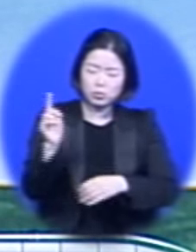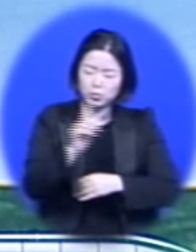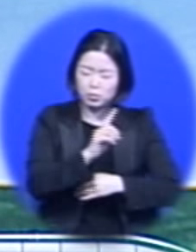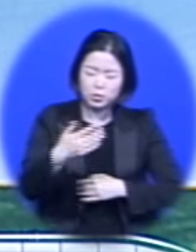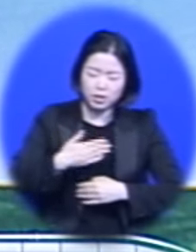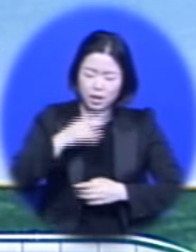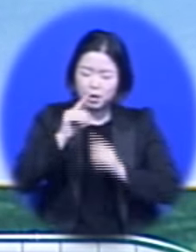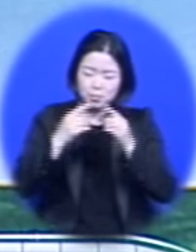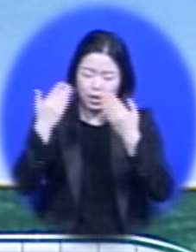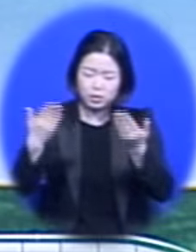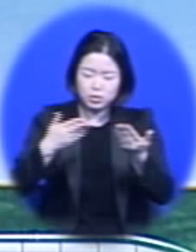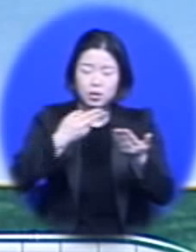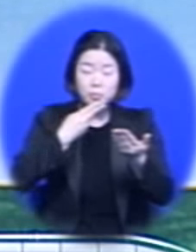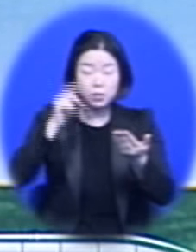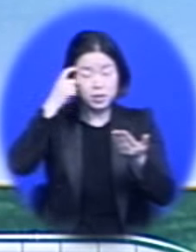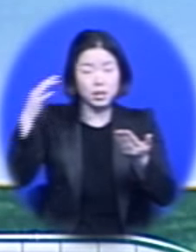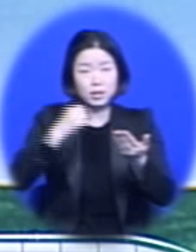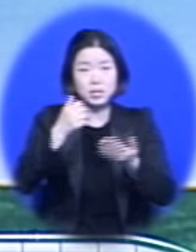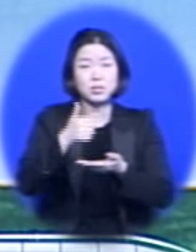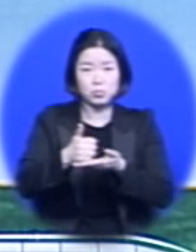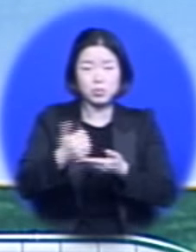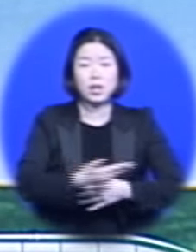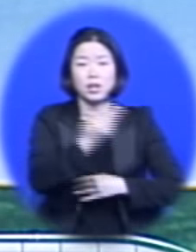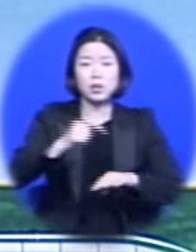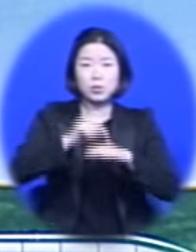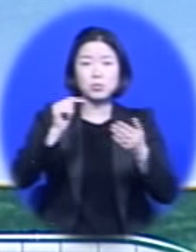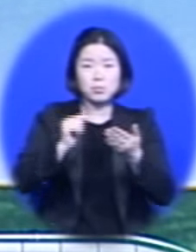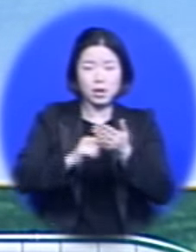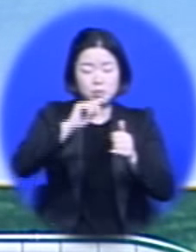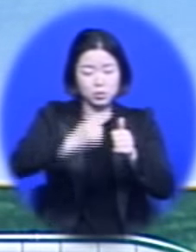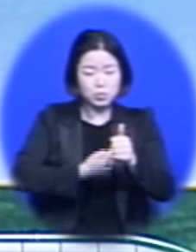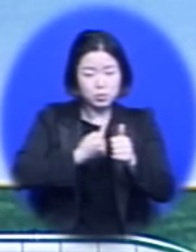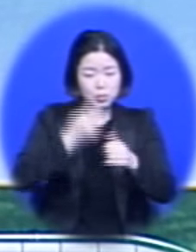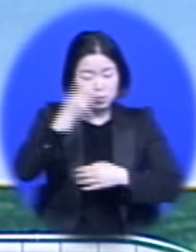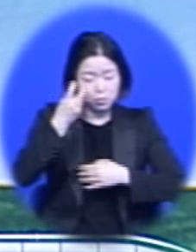수가 없다고 생각되시는 분, 여러분의 마음을 한번 스스로 살펴보세요.